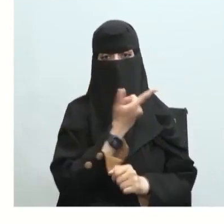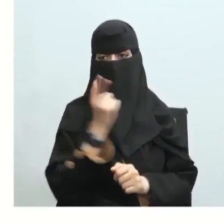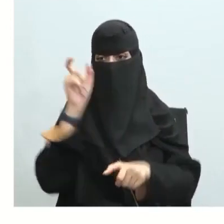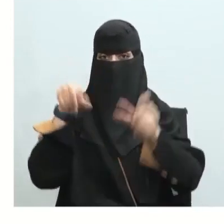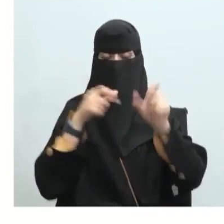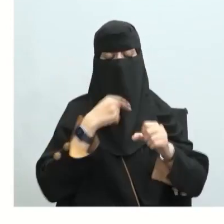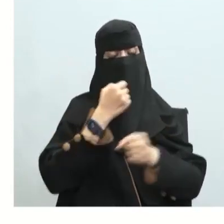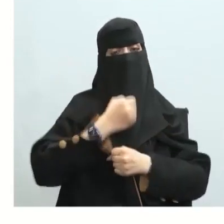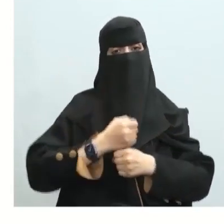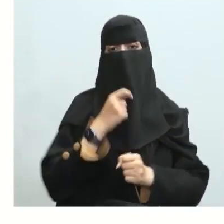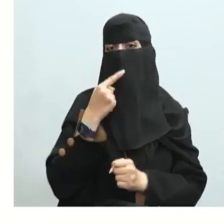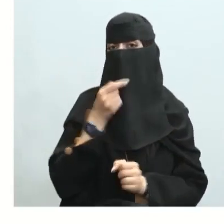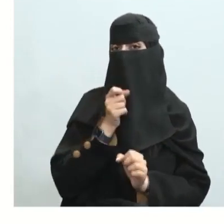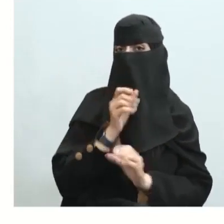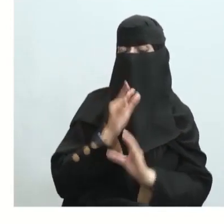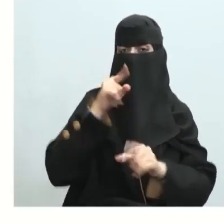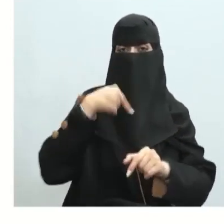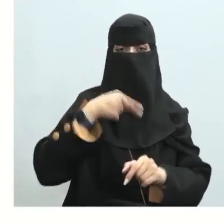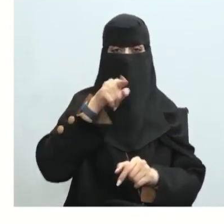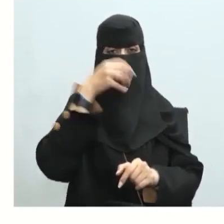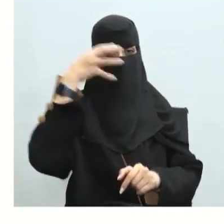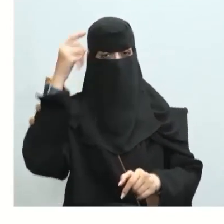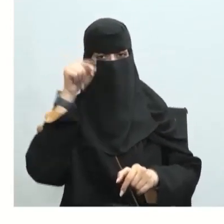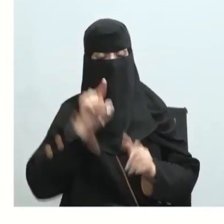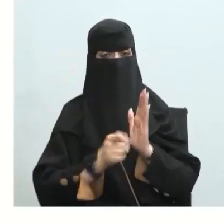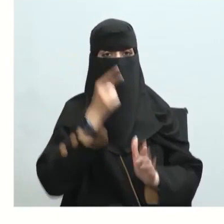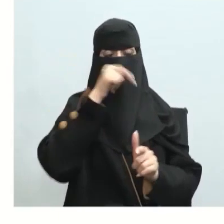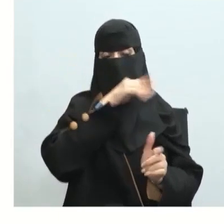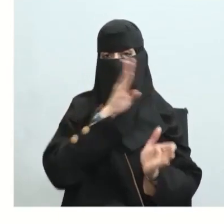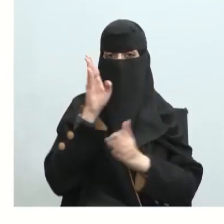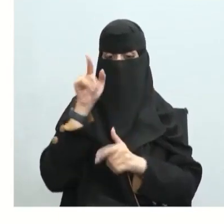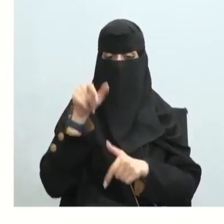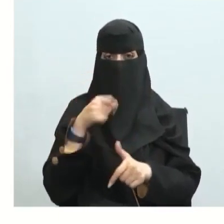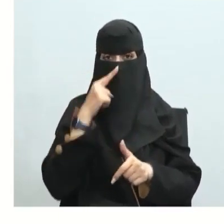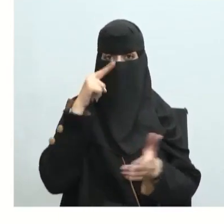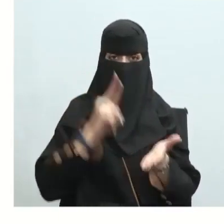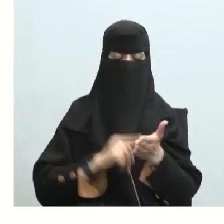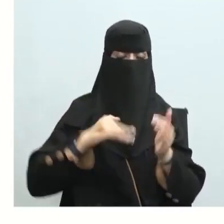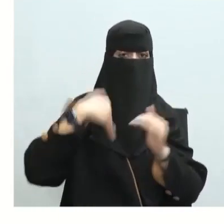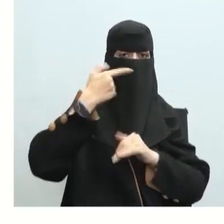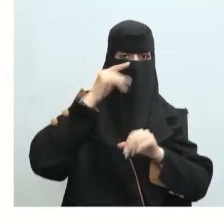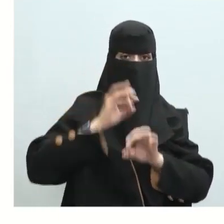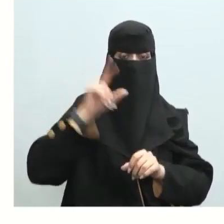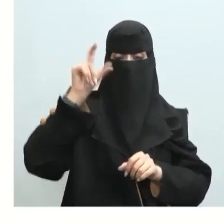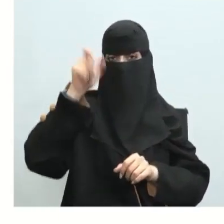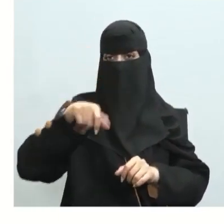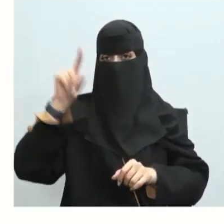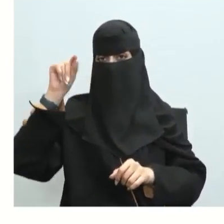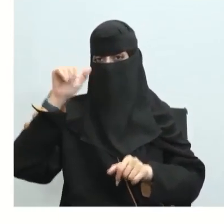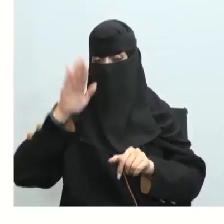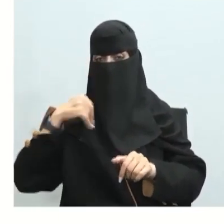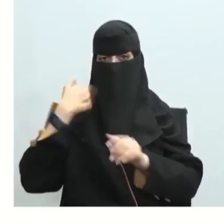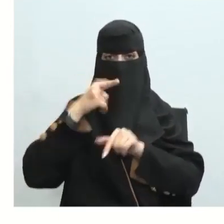بثبات وطلاقه الا تحلم ان تكون واحدا من هؤلاء انك حتما تريد ان تكون مميزا اليس كذلك